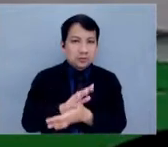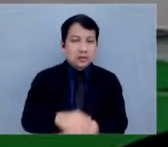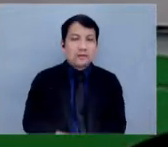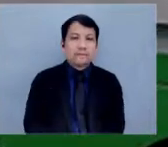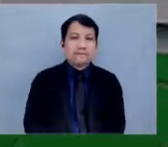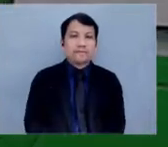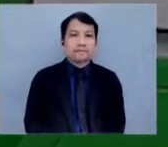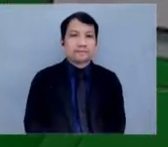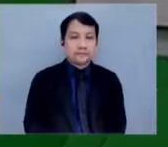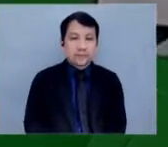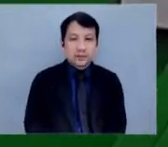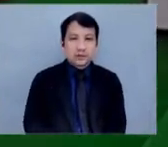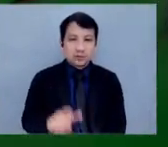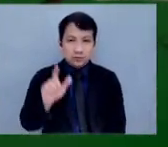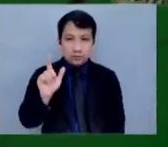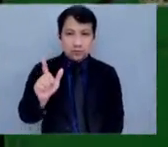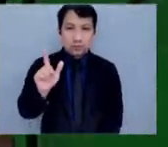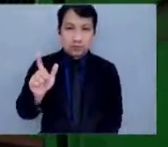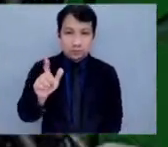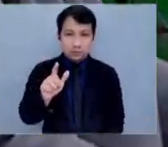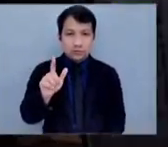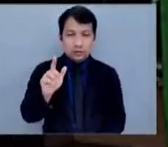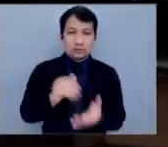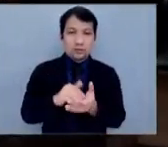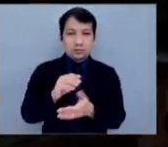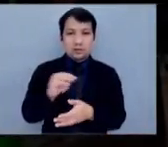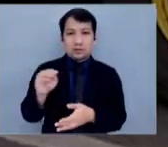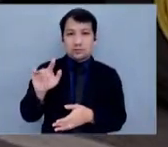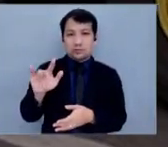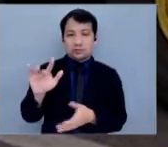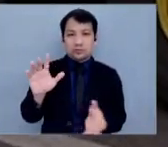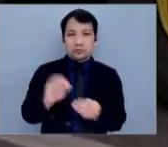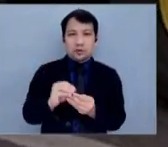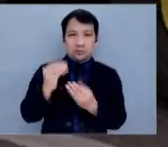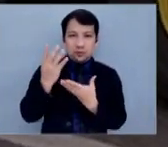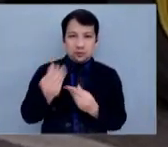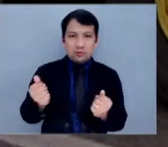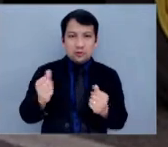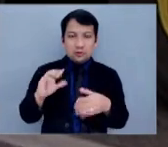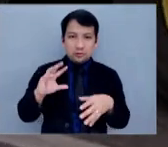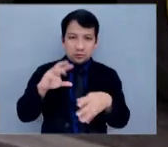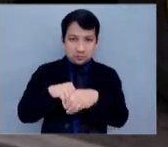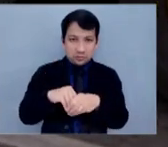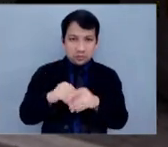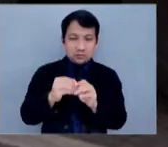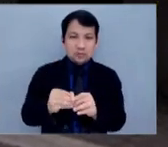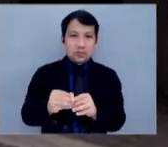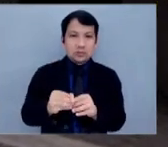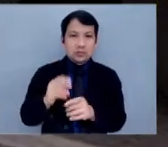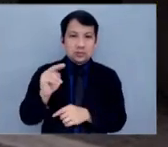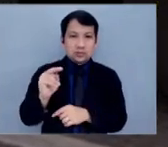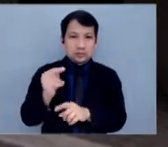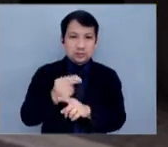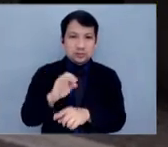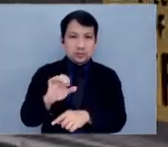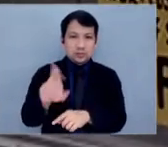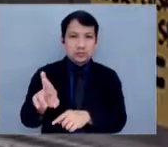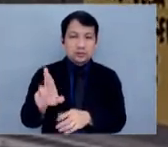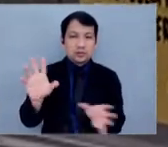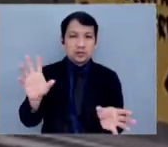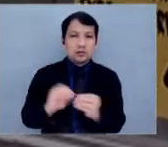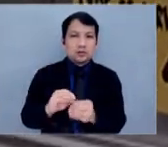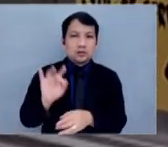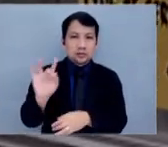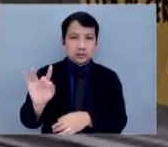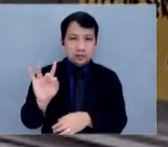sa 25,000 miyembro ng piston at manibela ang tinatayang maikiisa sa tigil pasada sa Metro Manila. Aabot naman sa 80,000